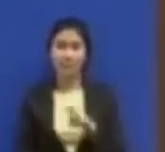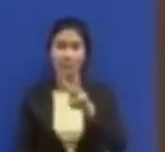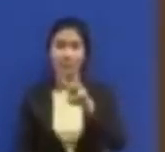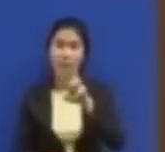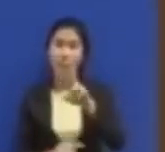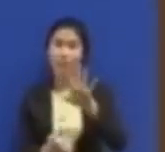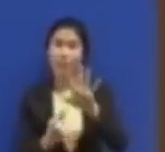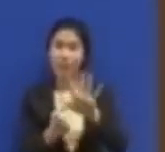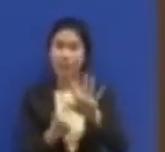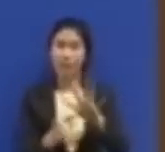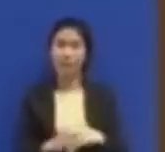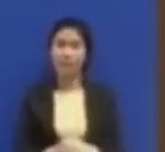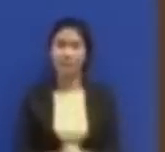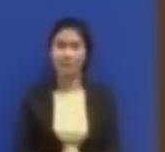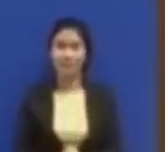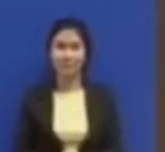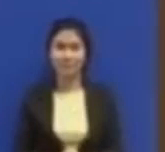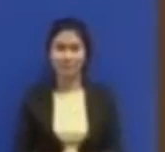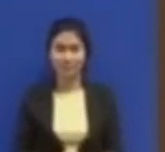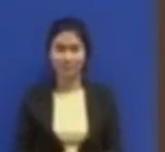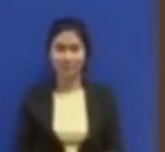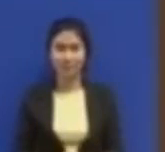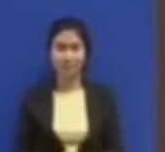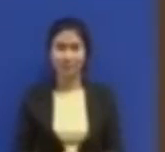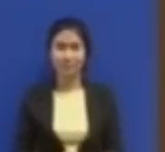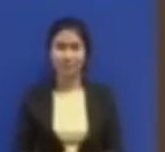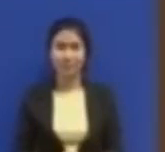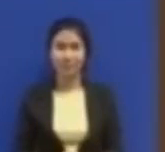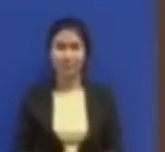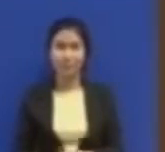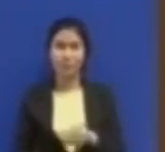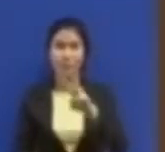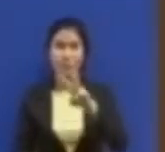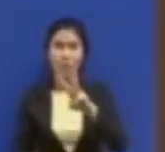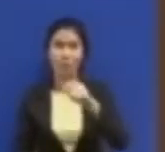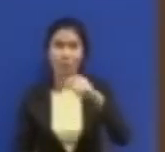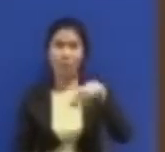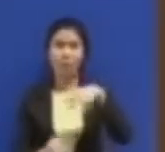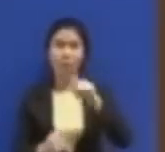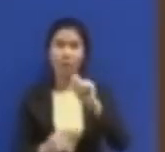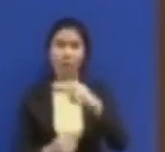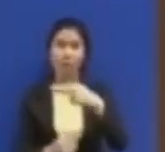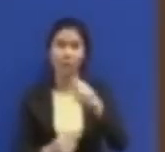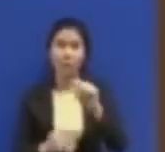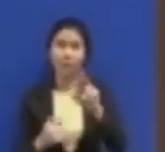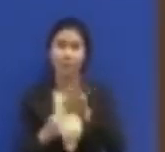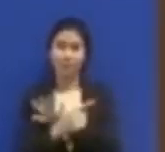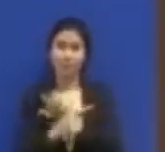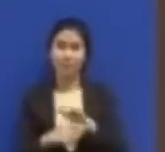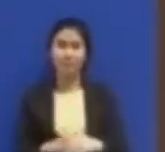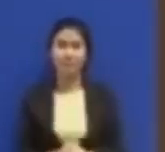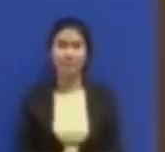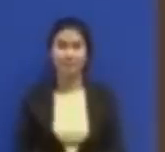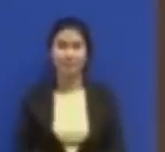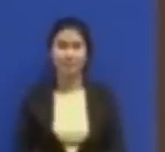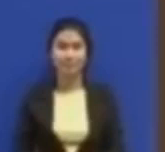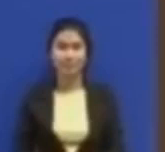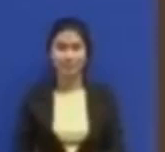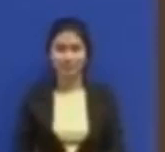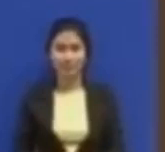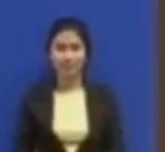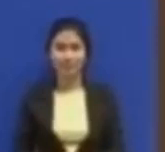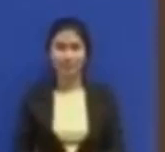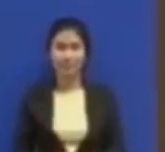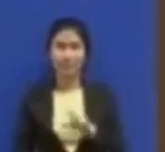ยสิทธิ์156พลเอกวริศโรจนภักดี157พลเอกว